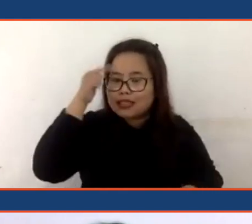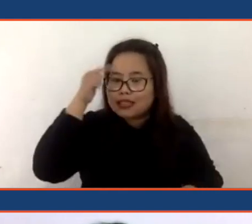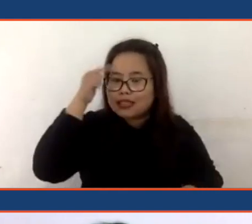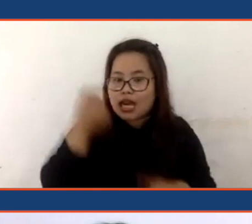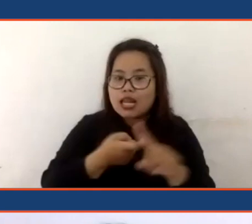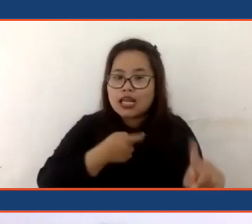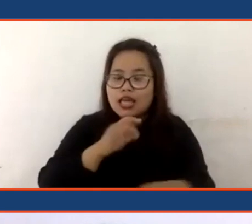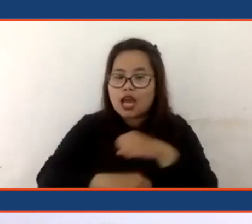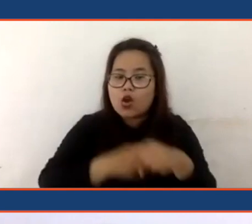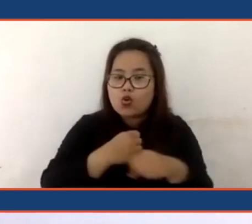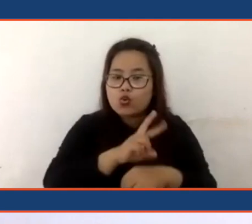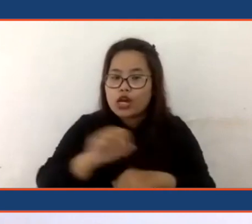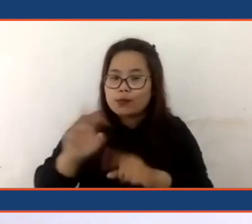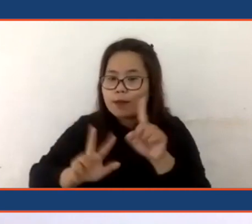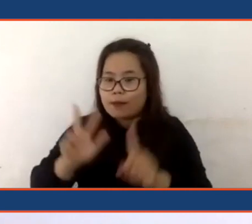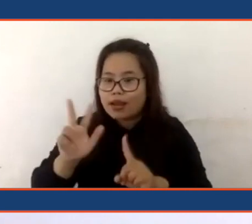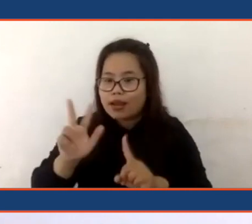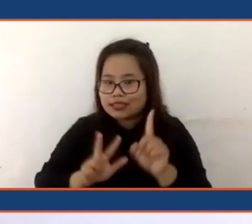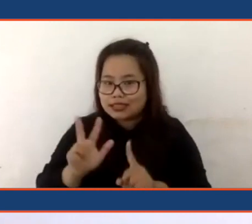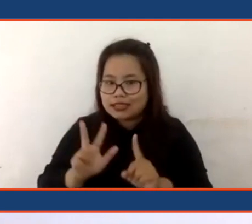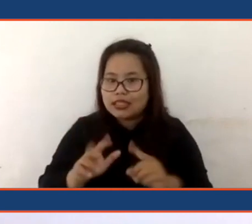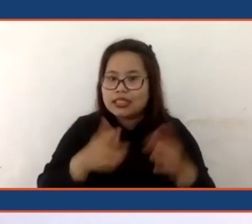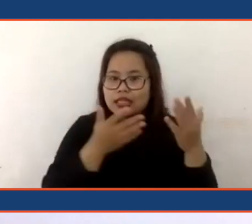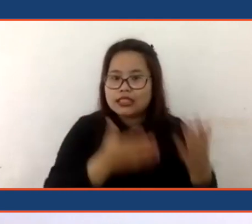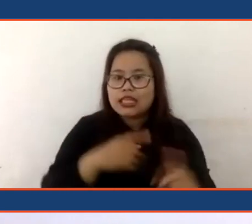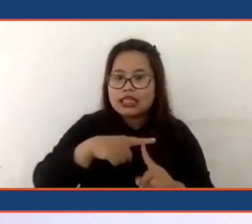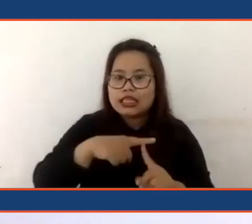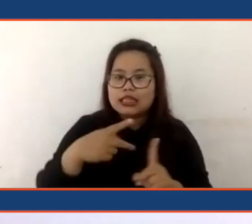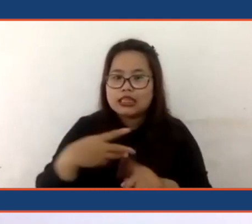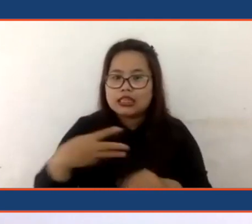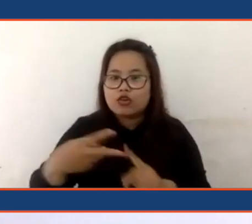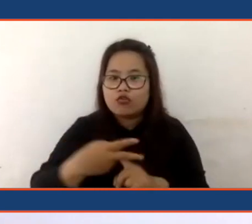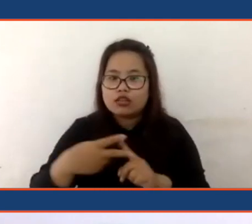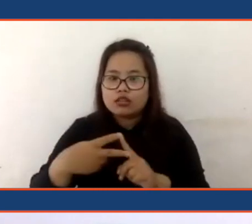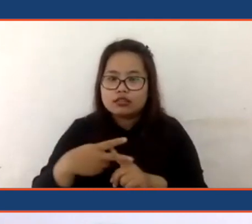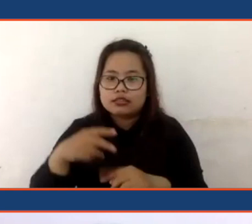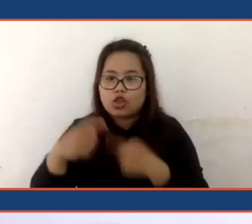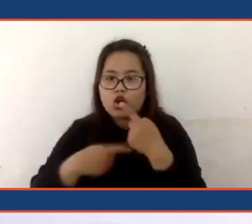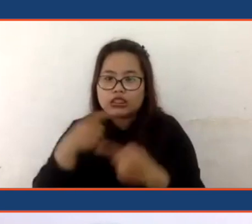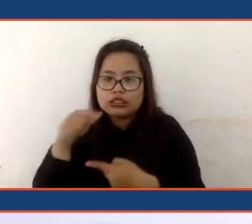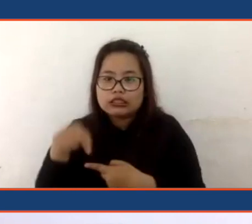2018 am the function Stories ini harapannya bisa